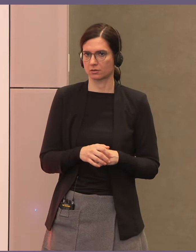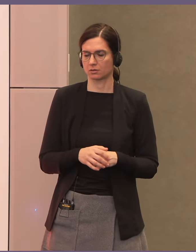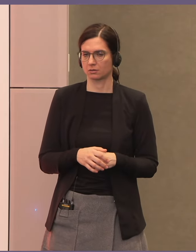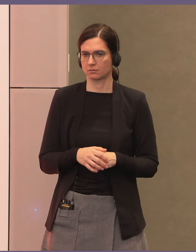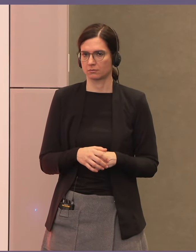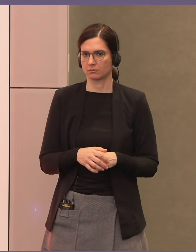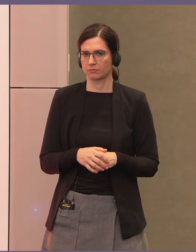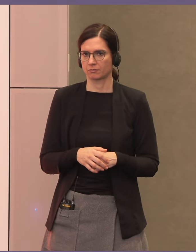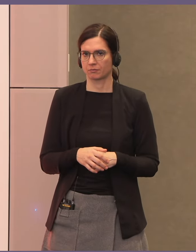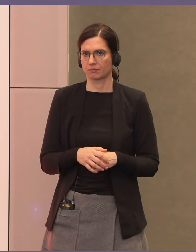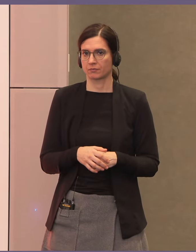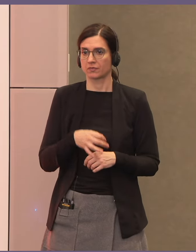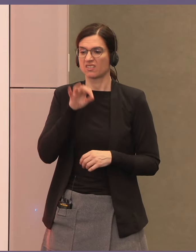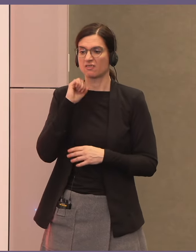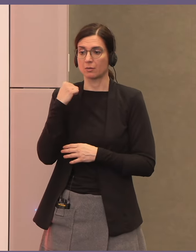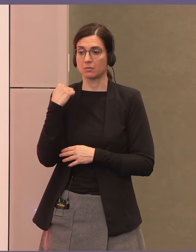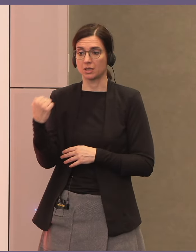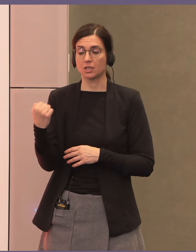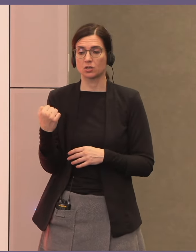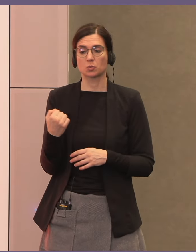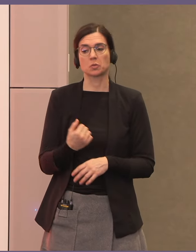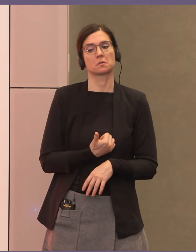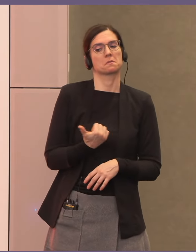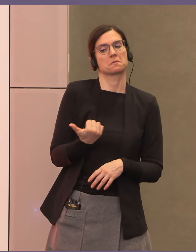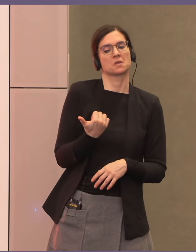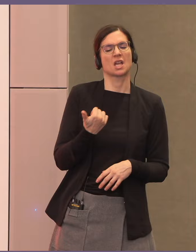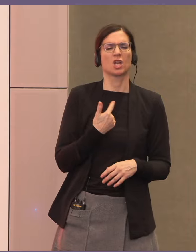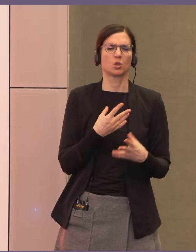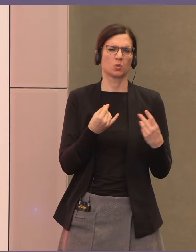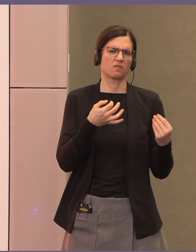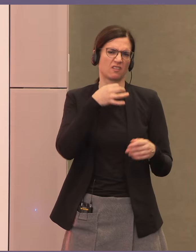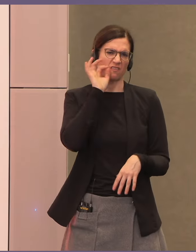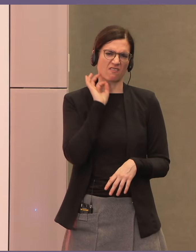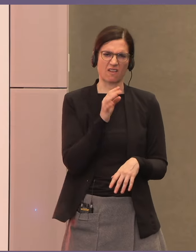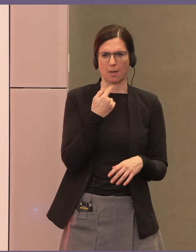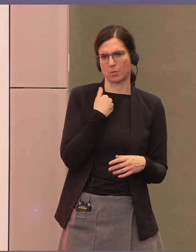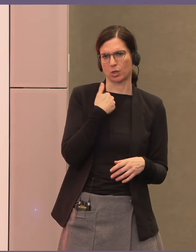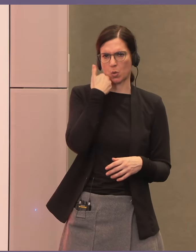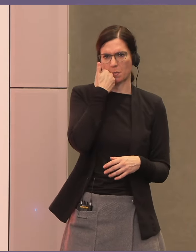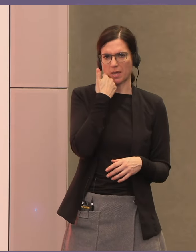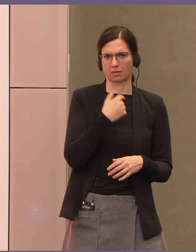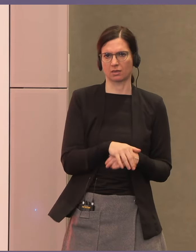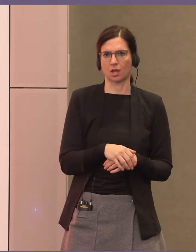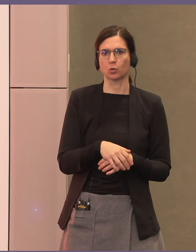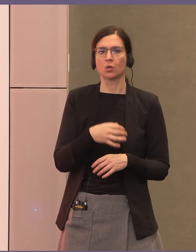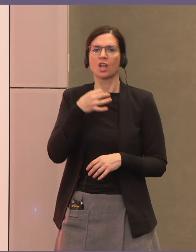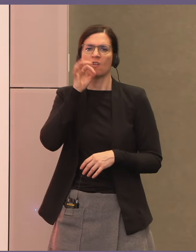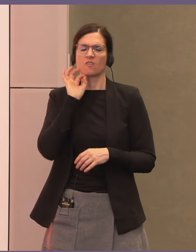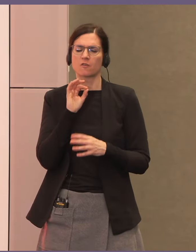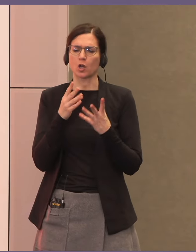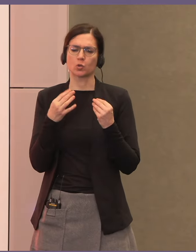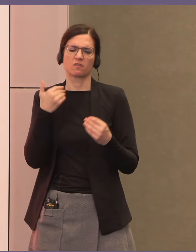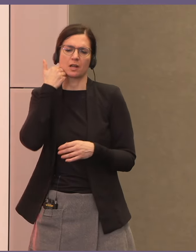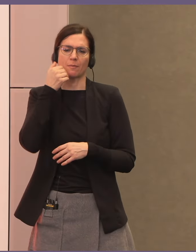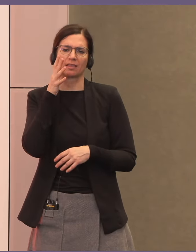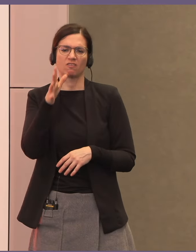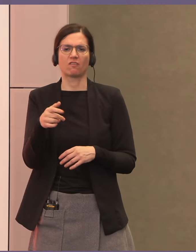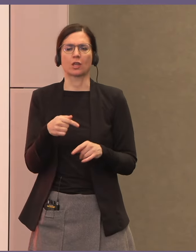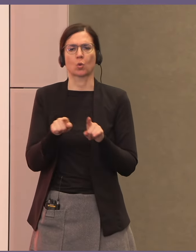Demnach dient der Feminismus vermeintlich zur Verweiblichung von Männern, zur Vermännlichung von Frauen und zur